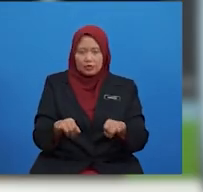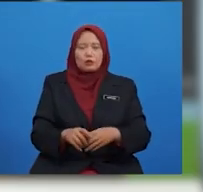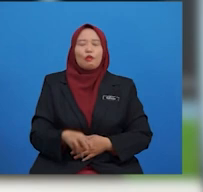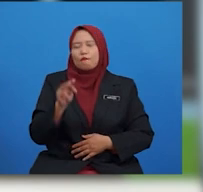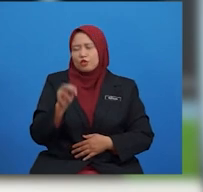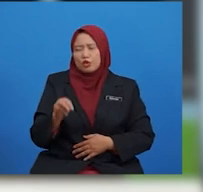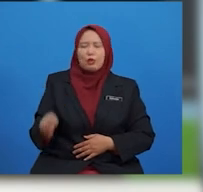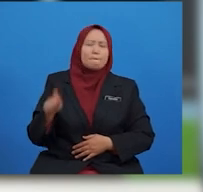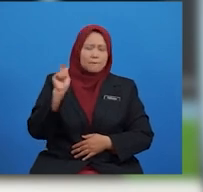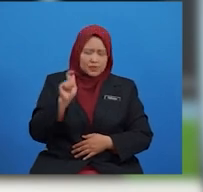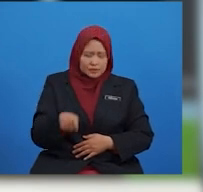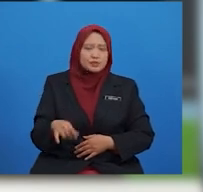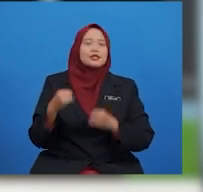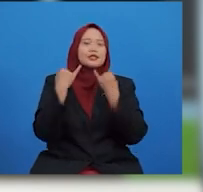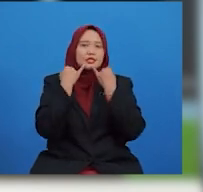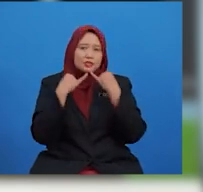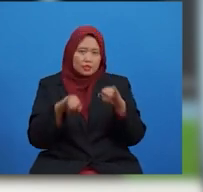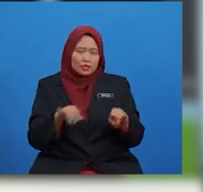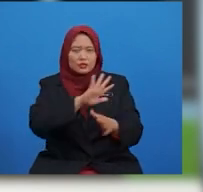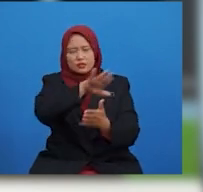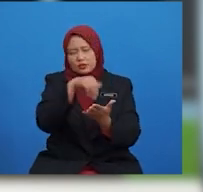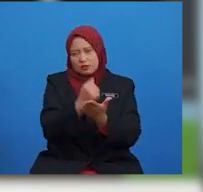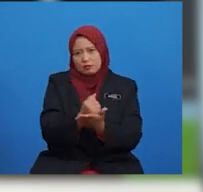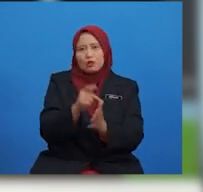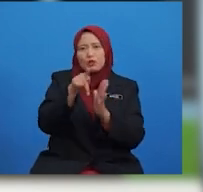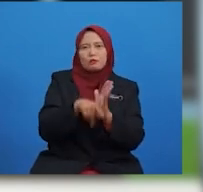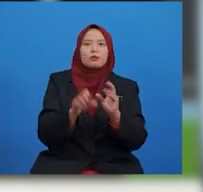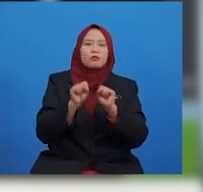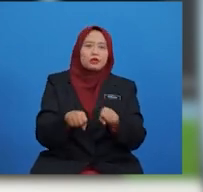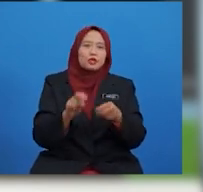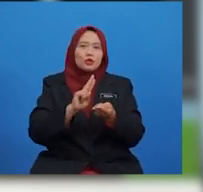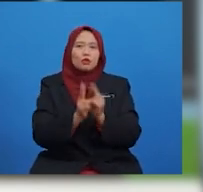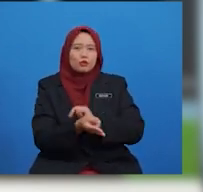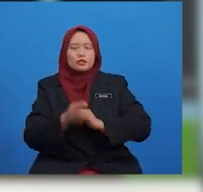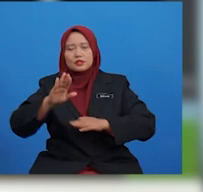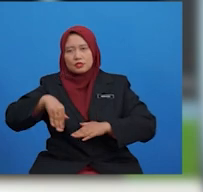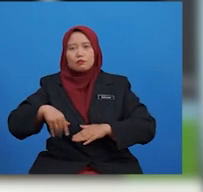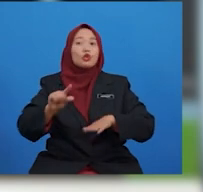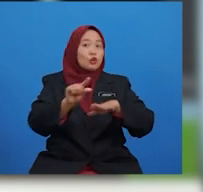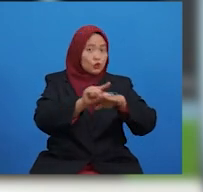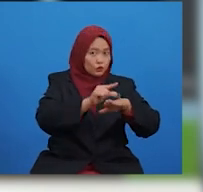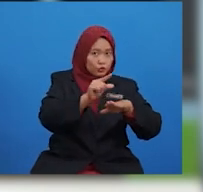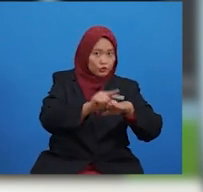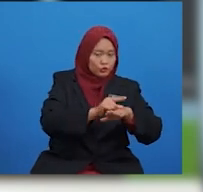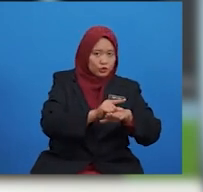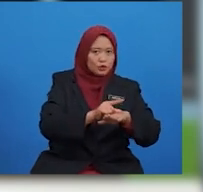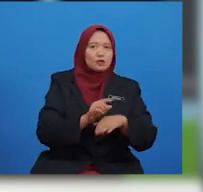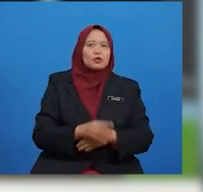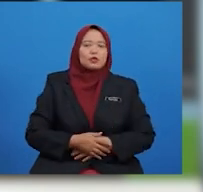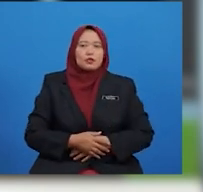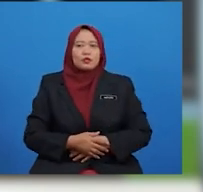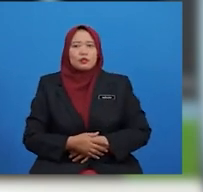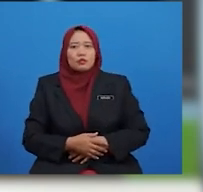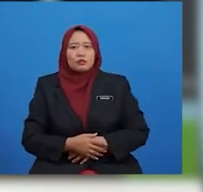mengisytiharkan semua pemboleh ubah sebelum menggunakannya dengan memberikan nama dan jenis data